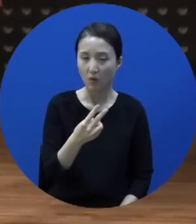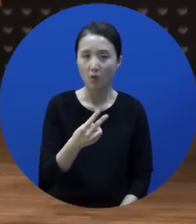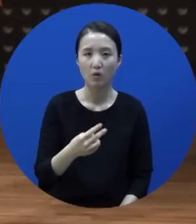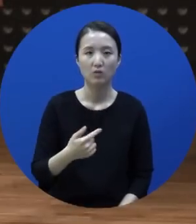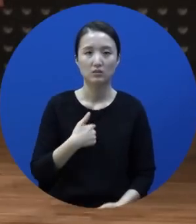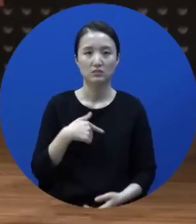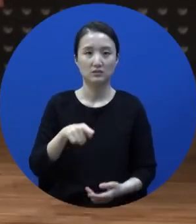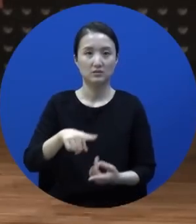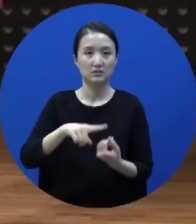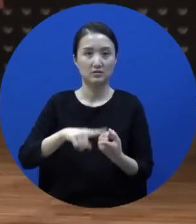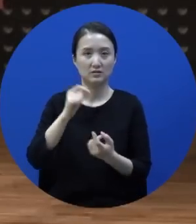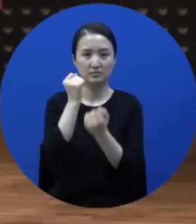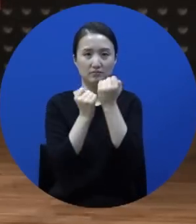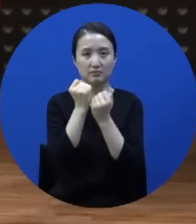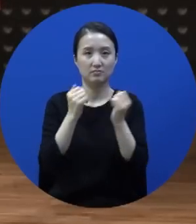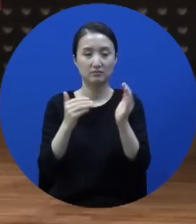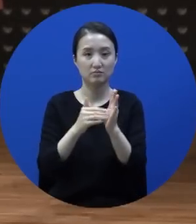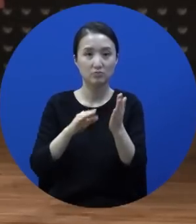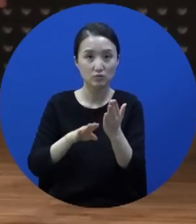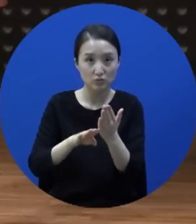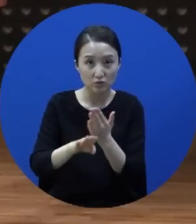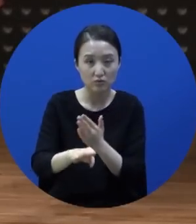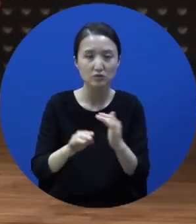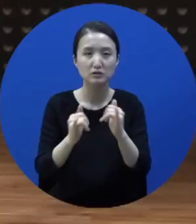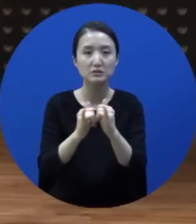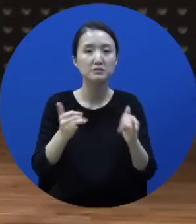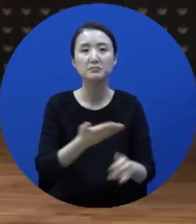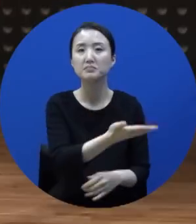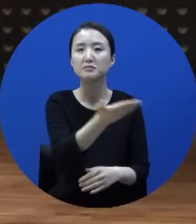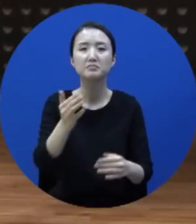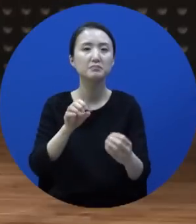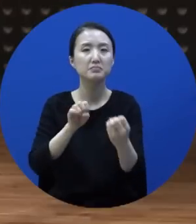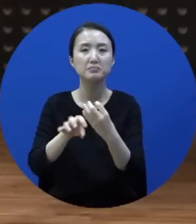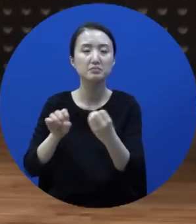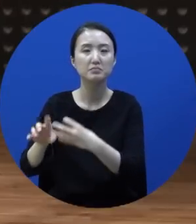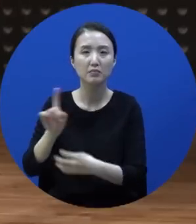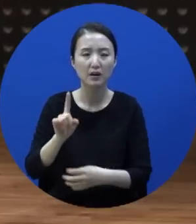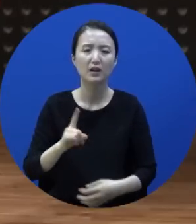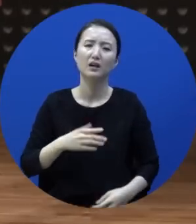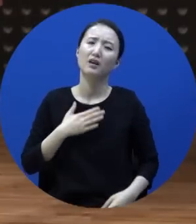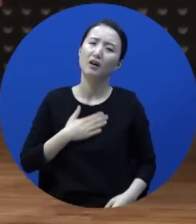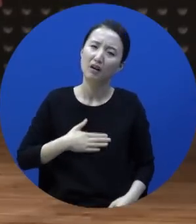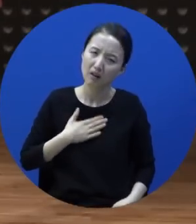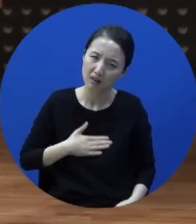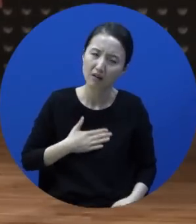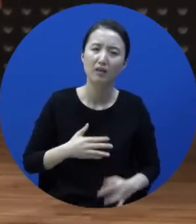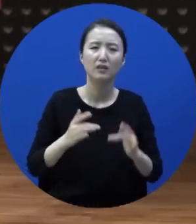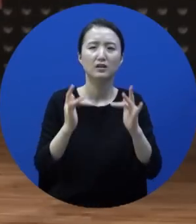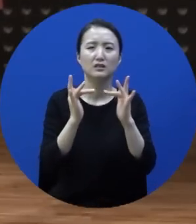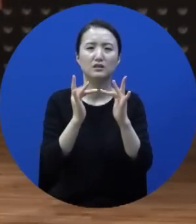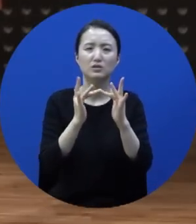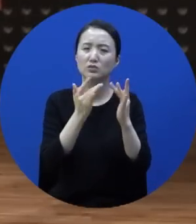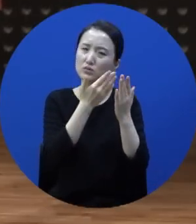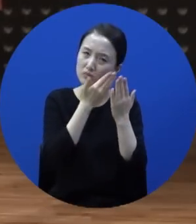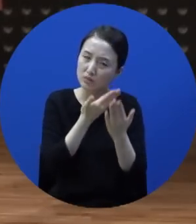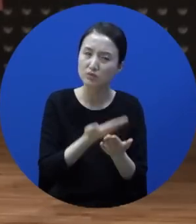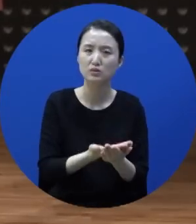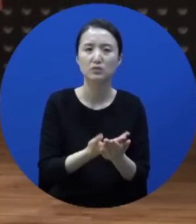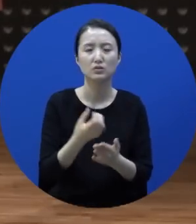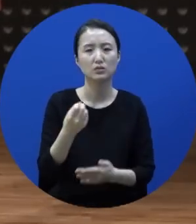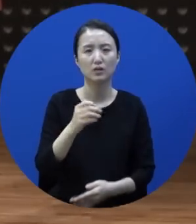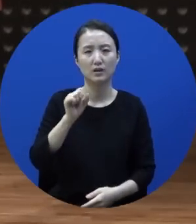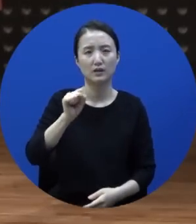너무 중요한 것도 알겠고요. SNS를 꼭 해야 된다는 것도 너무 많이 들었습니다. 근데 도대체 뭘 올려야 되죠?